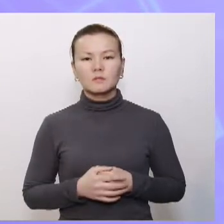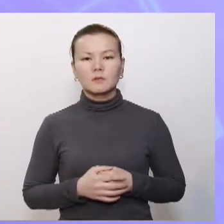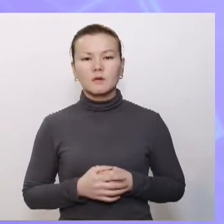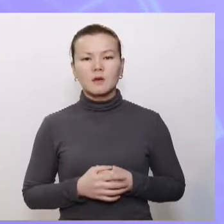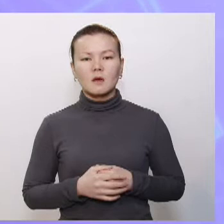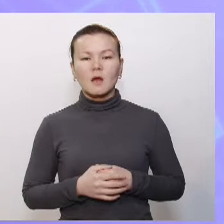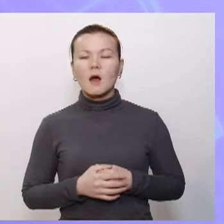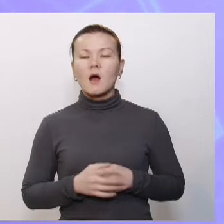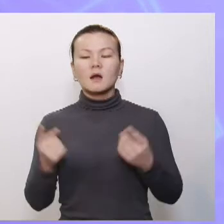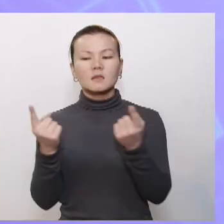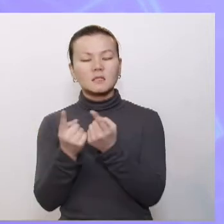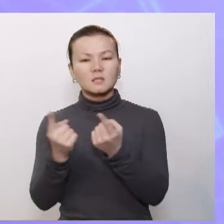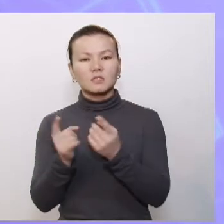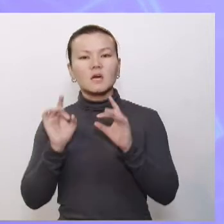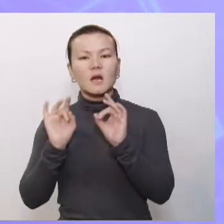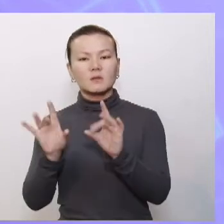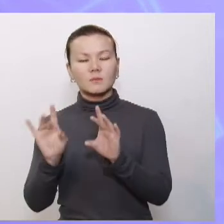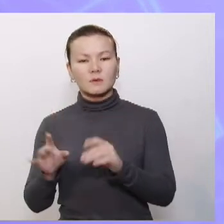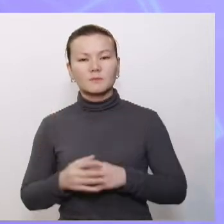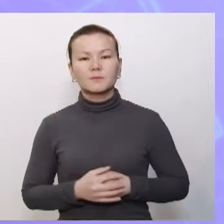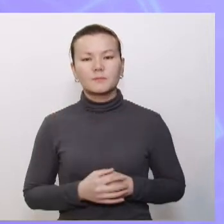Классташыңа айтып бер.